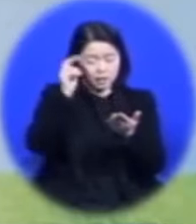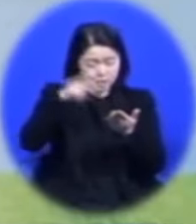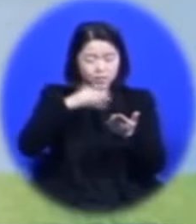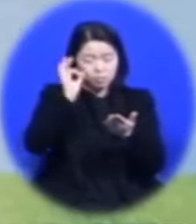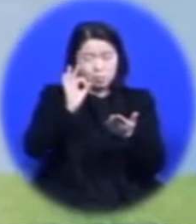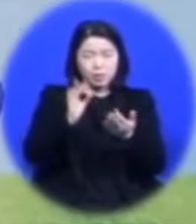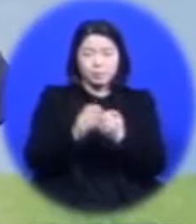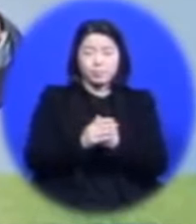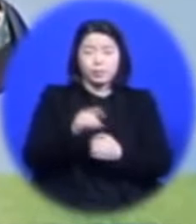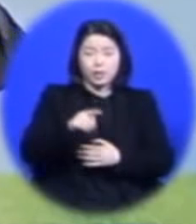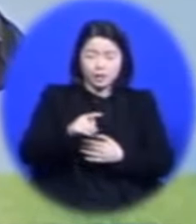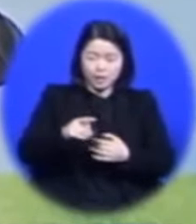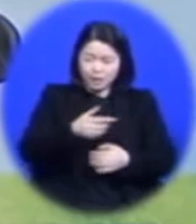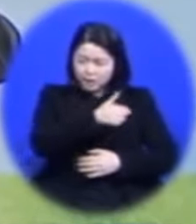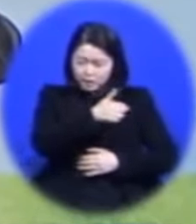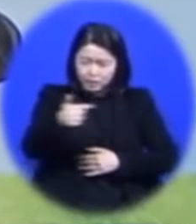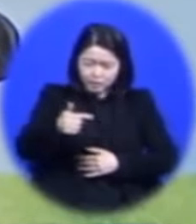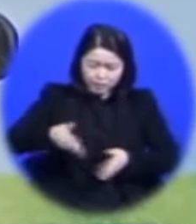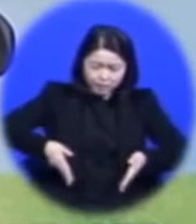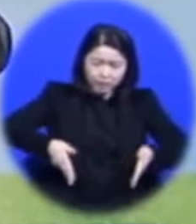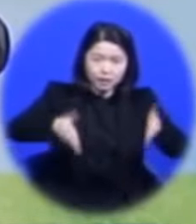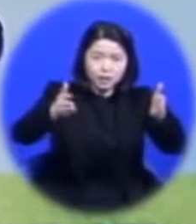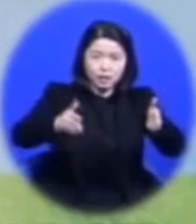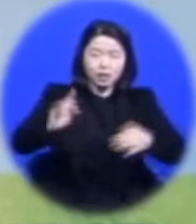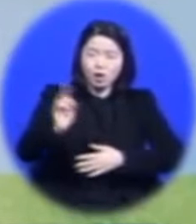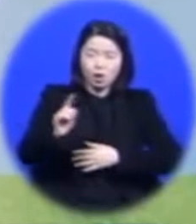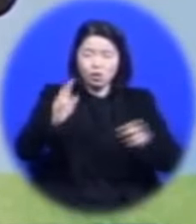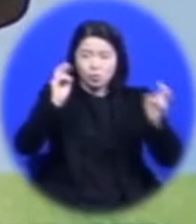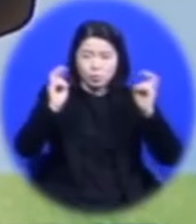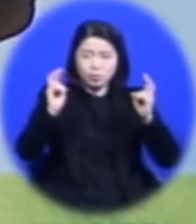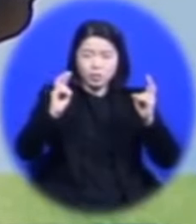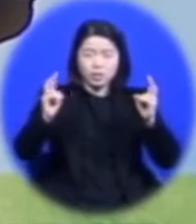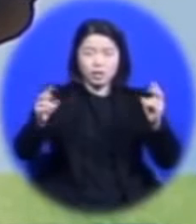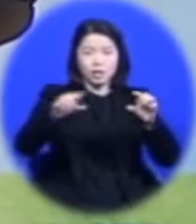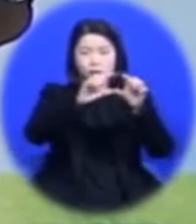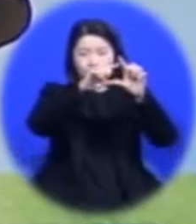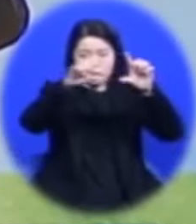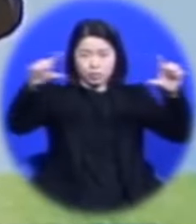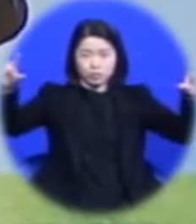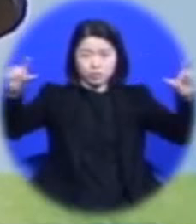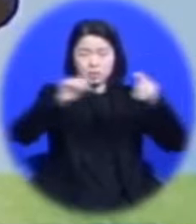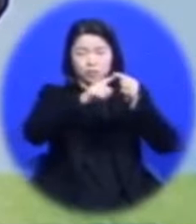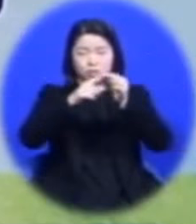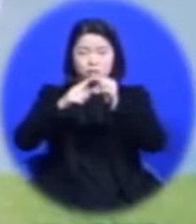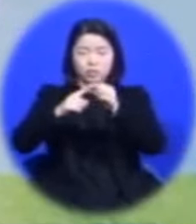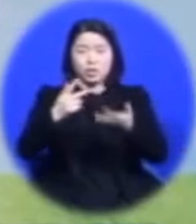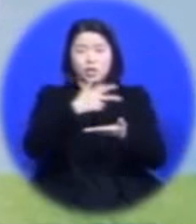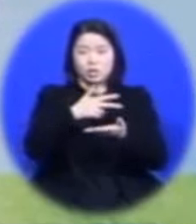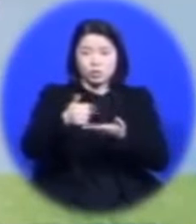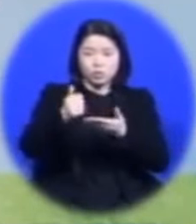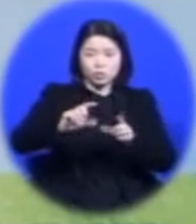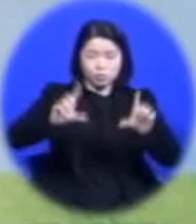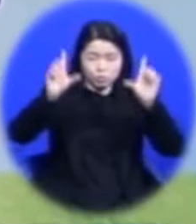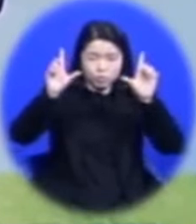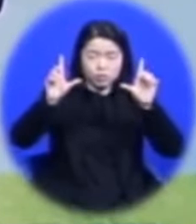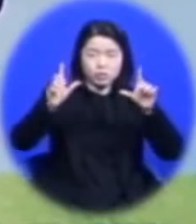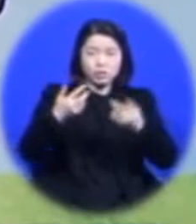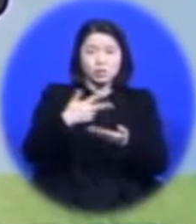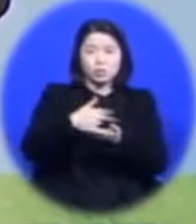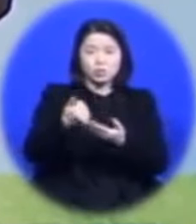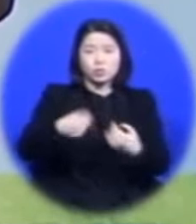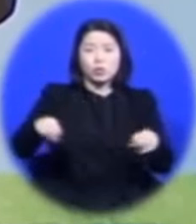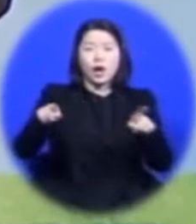이 큰 길가에 어느 회사에서 옥에 간판을 걸었는데 주일은 주님과